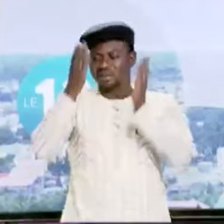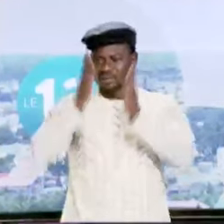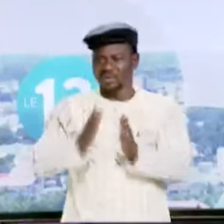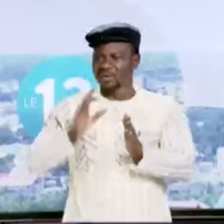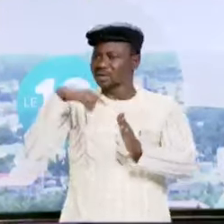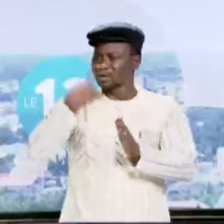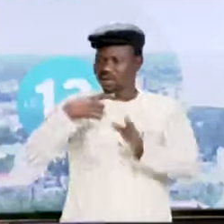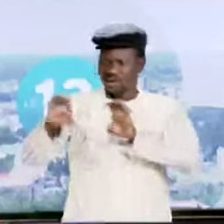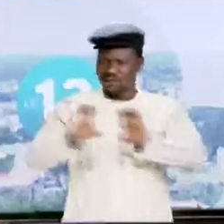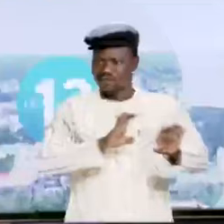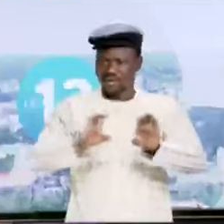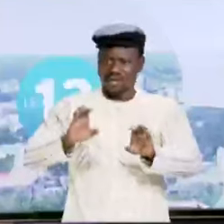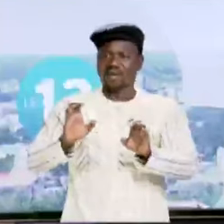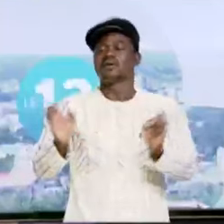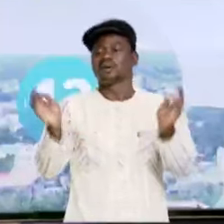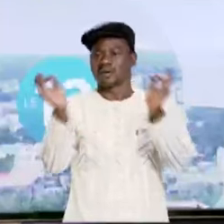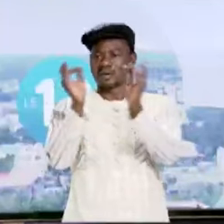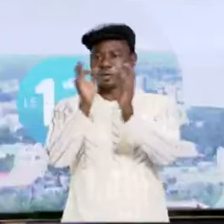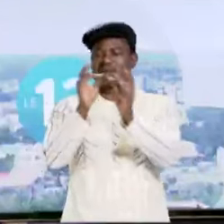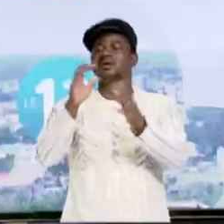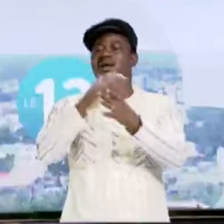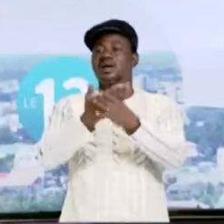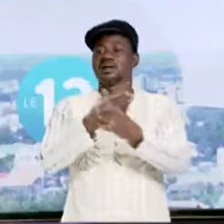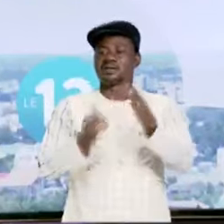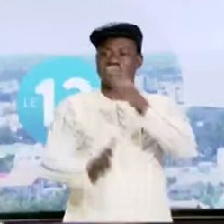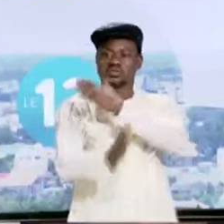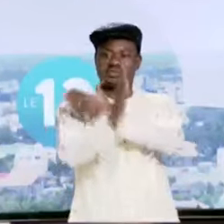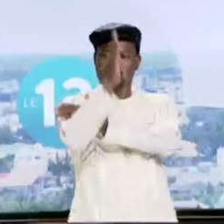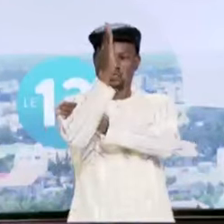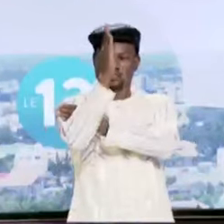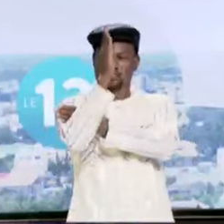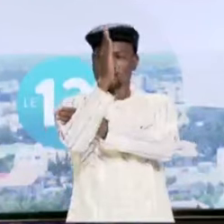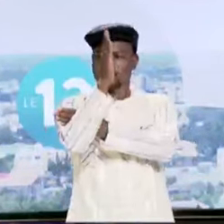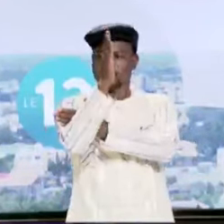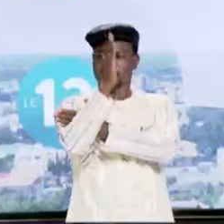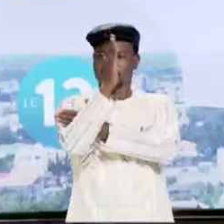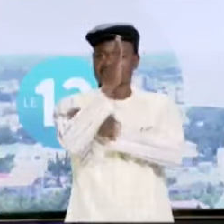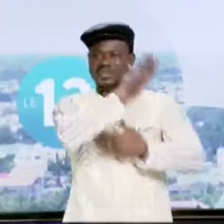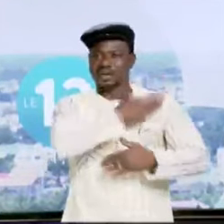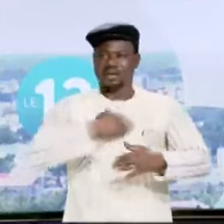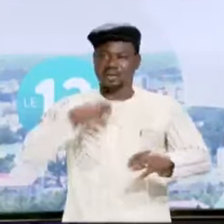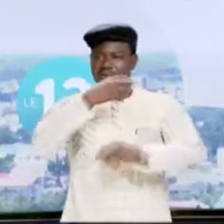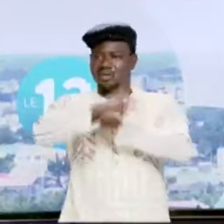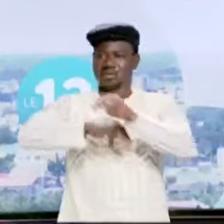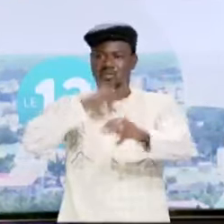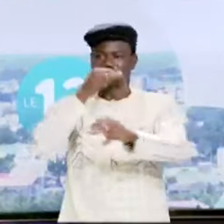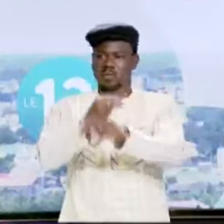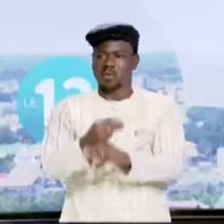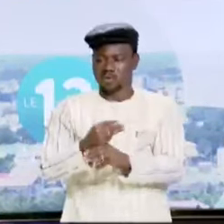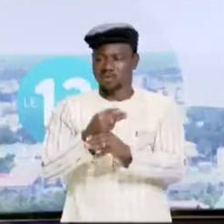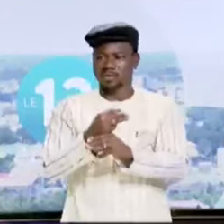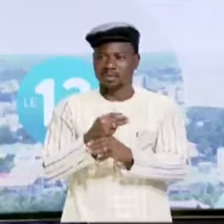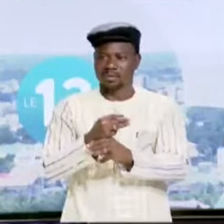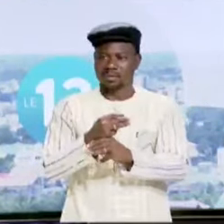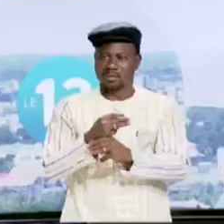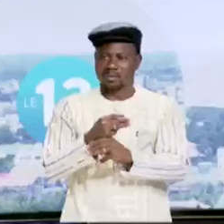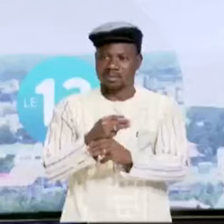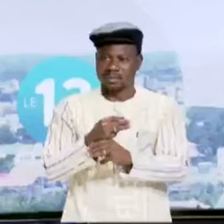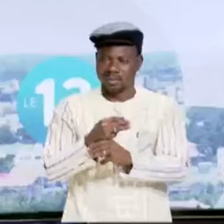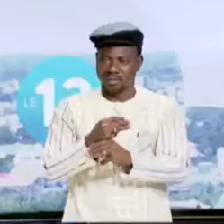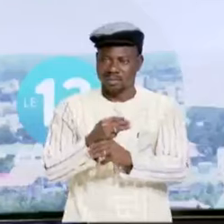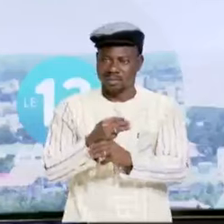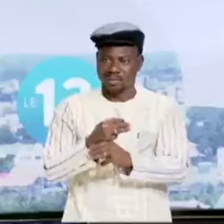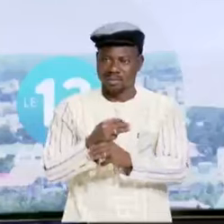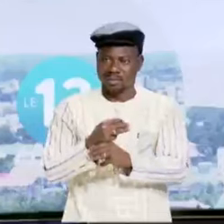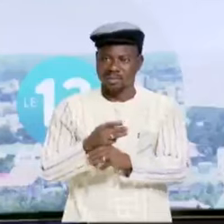la connexion entre la divinité et le monde voilà, réel. Donc l'éventailleur